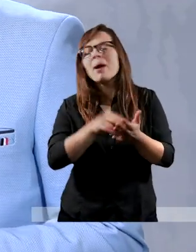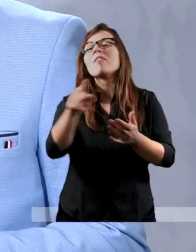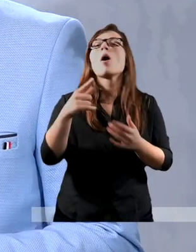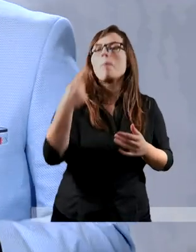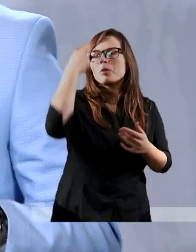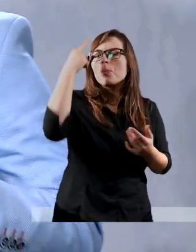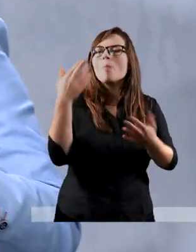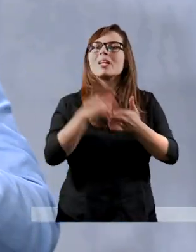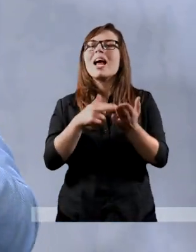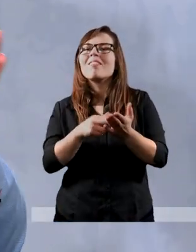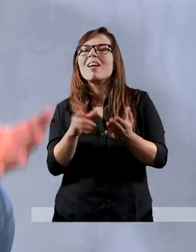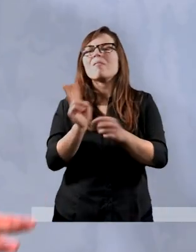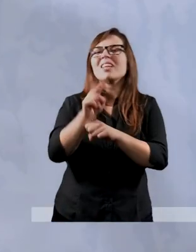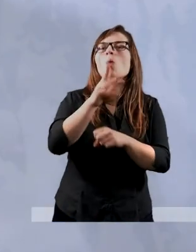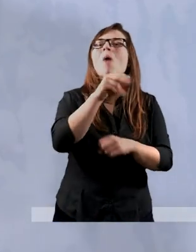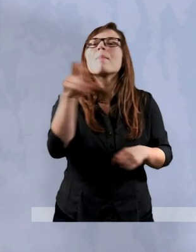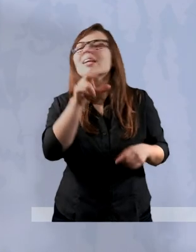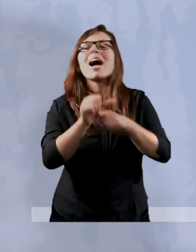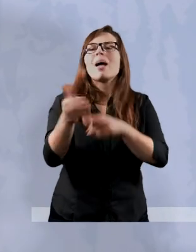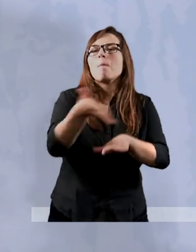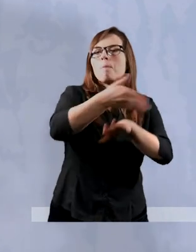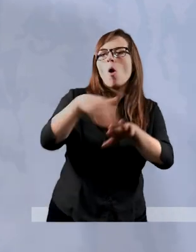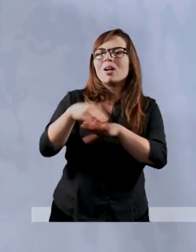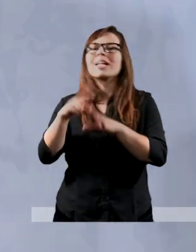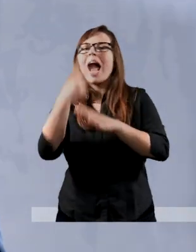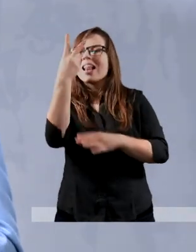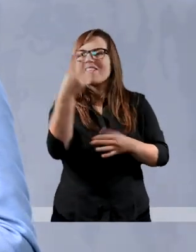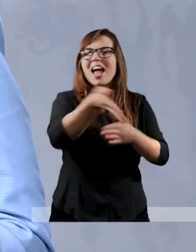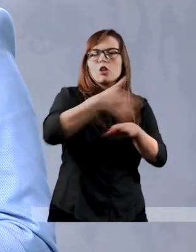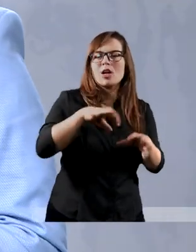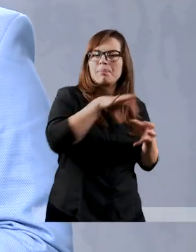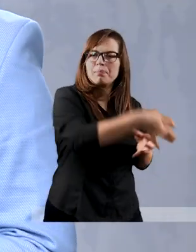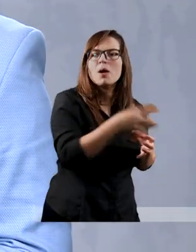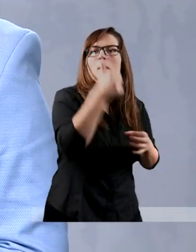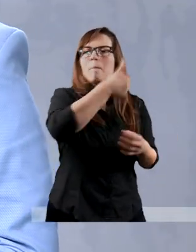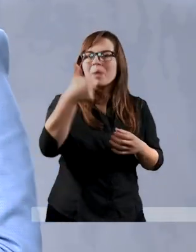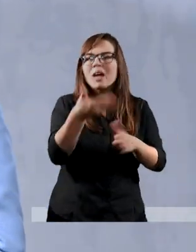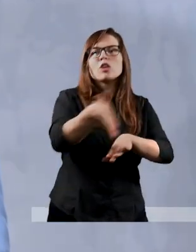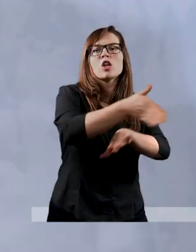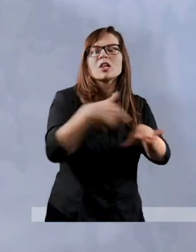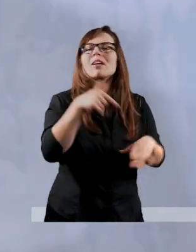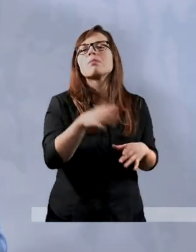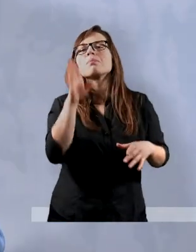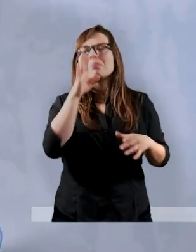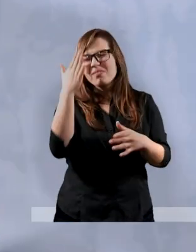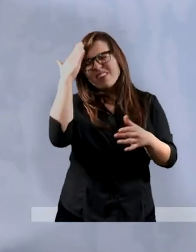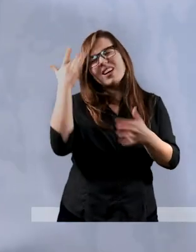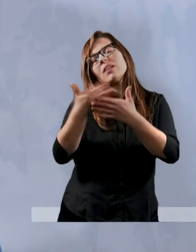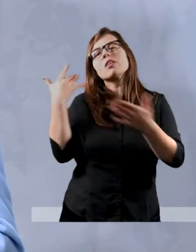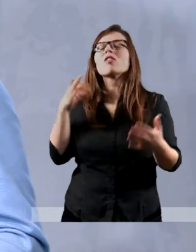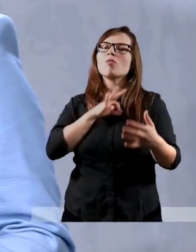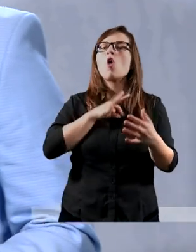tylko przypomnę, nasz ten webinar podzielony jest na dwie części. Pierwsza część to jest taka, że opowiadamy